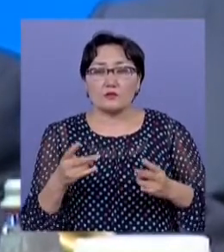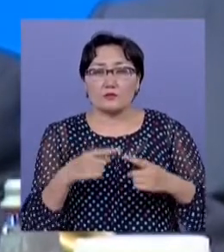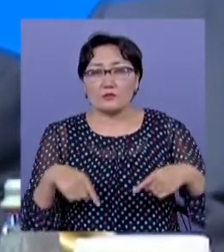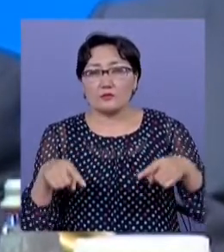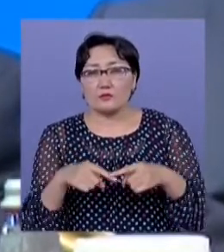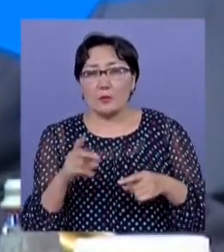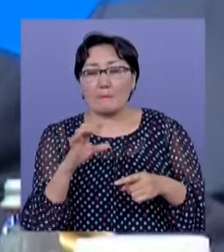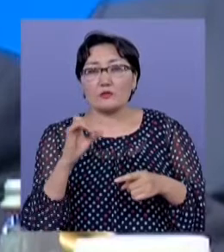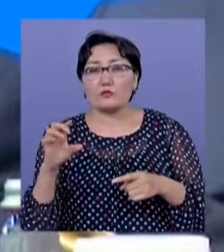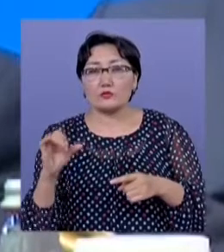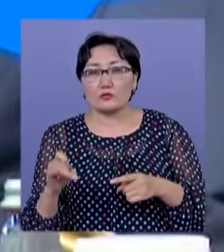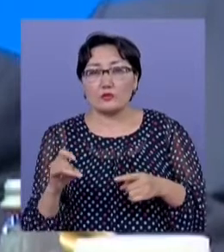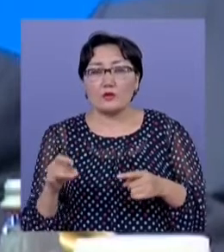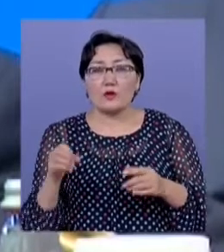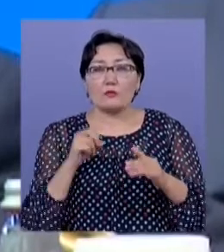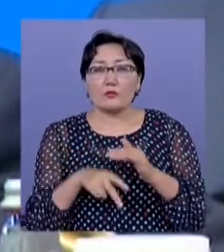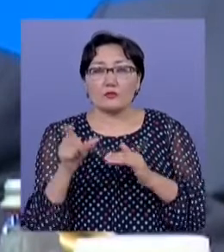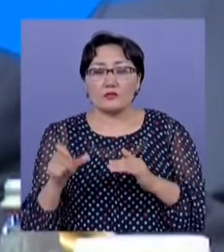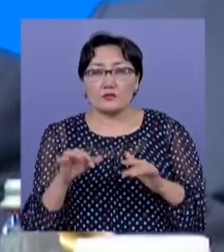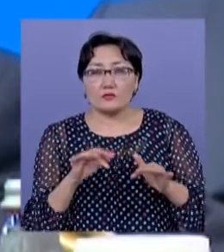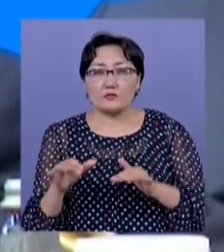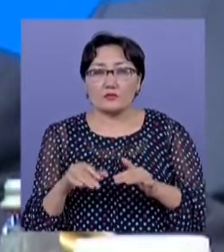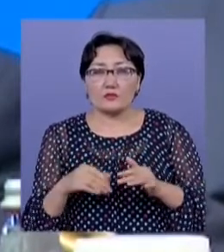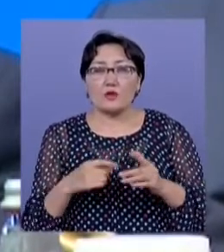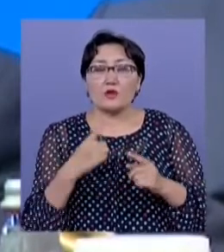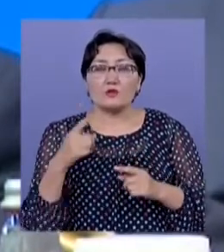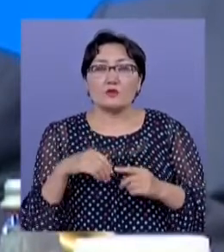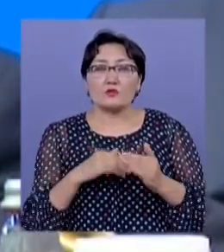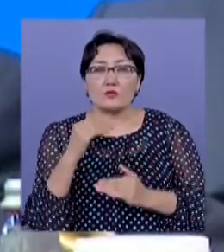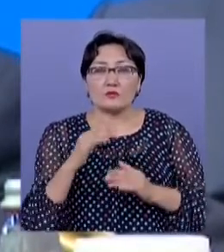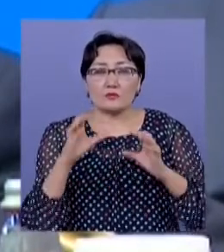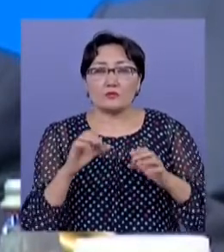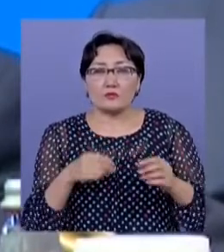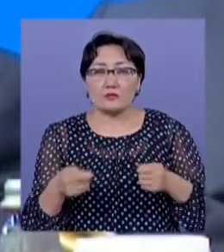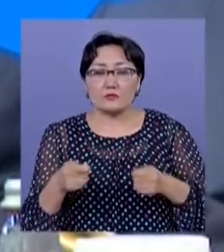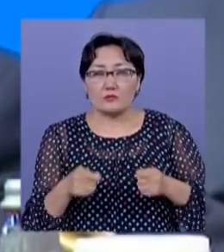ішінде Біріккен ұлттар ұйымы босқындар ісі бойынша жоғарғы комиссар басқармасымен, өзге де